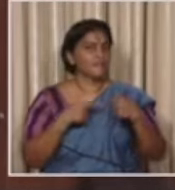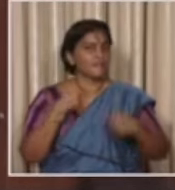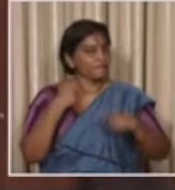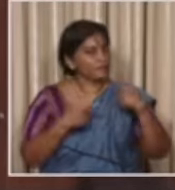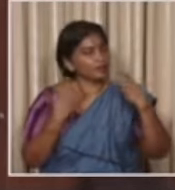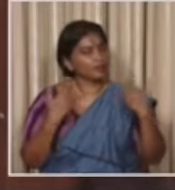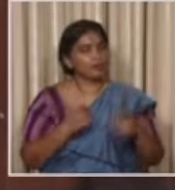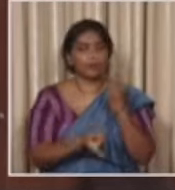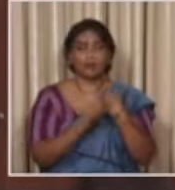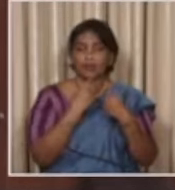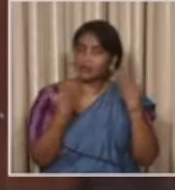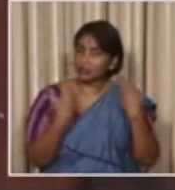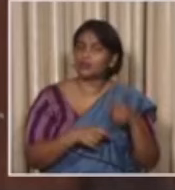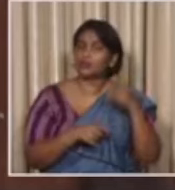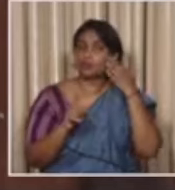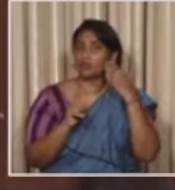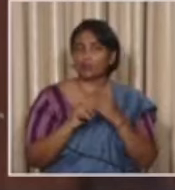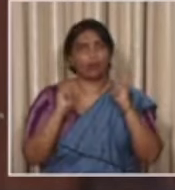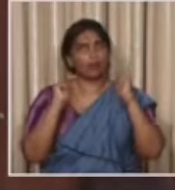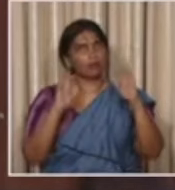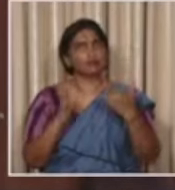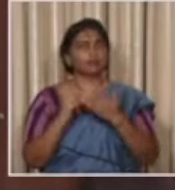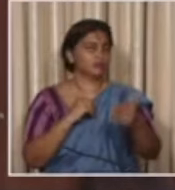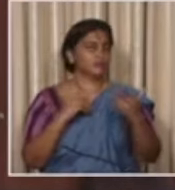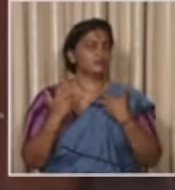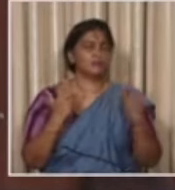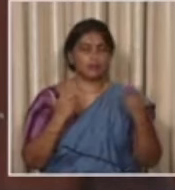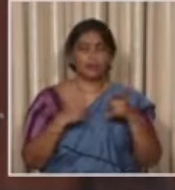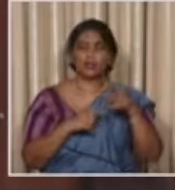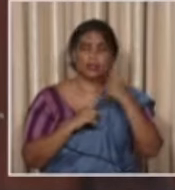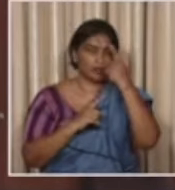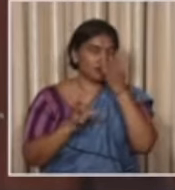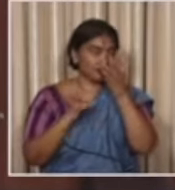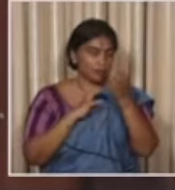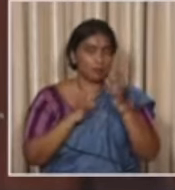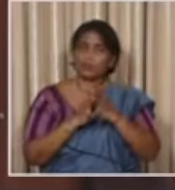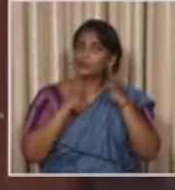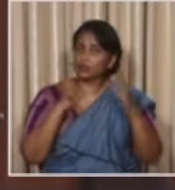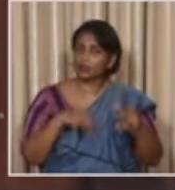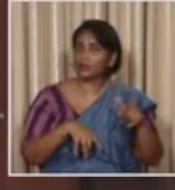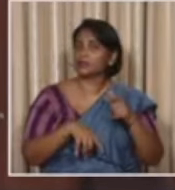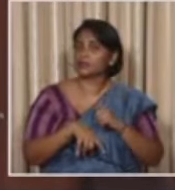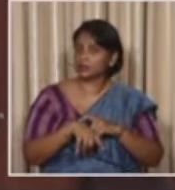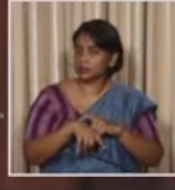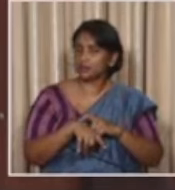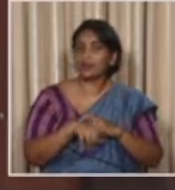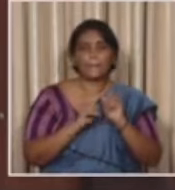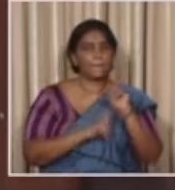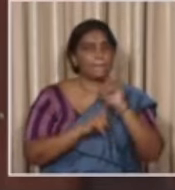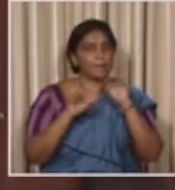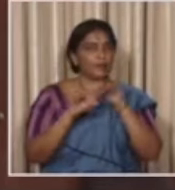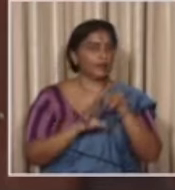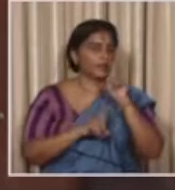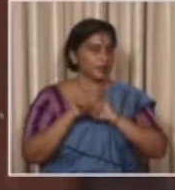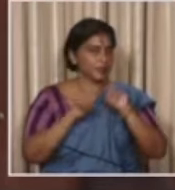කරත් පරීක්ෂණ කරත් මේ පිළිබඳව සෑහීමටපත් වෙන්න බැරි නිසා. හැබැයි මේ පාස්කු ප්‍රහාරය ගැන ගොඩක් අය මේ අවස්ථාවේ පාර්ලිමේන්තුවේ කතා